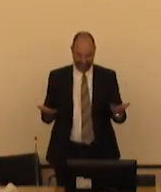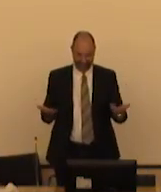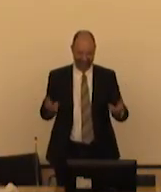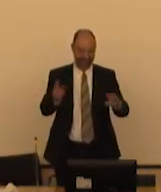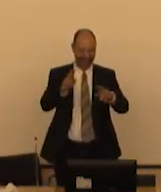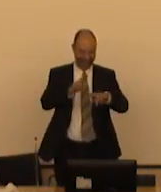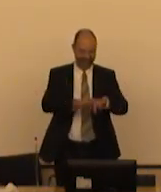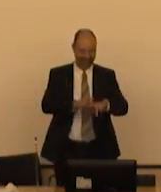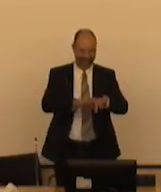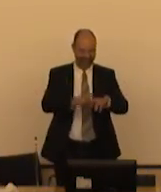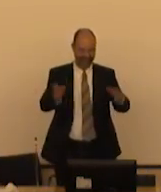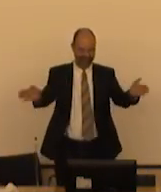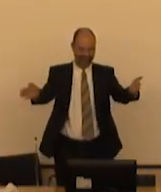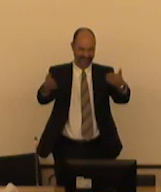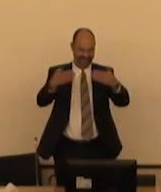Ara,